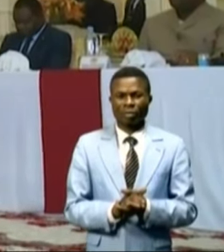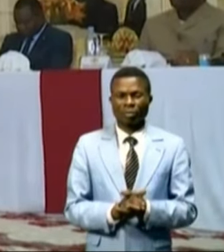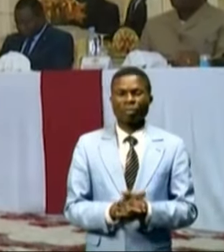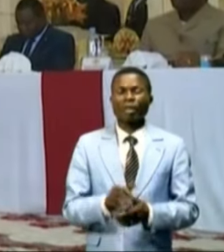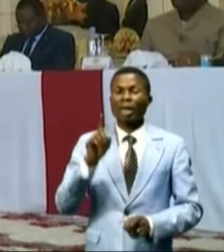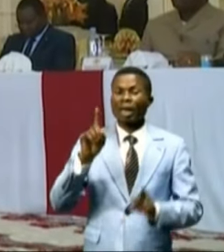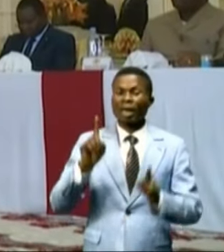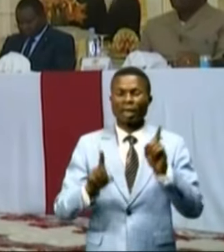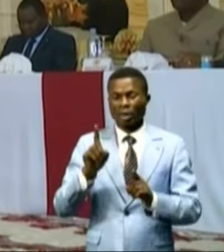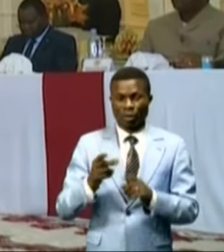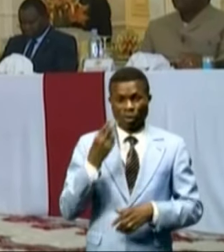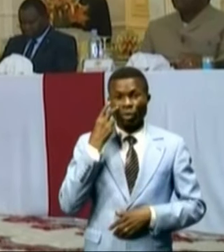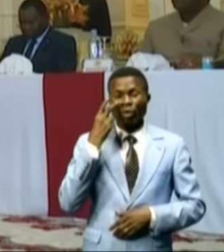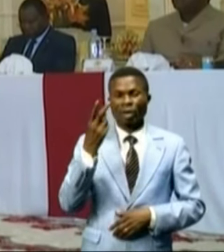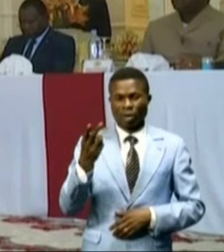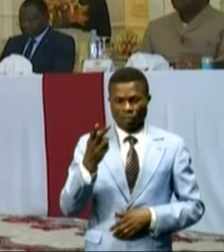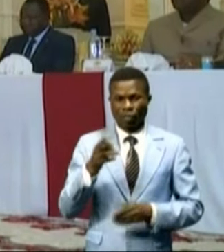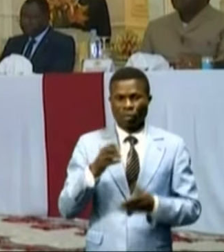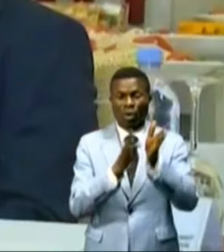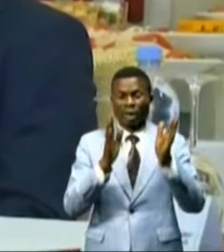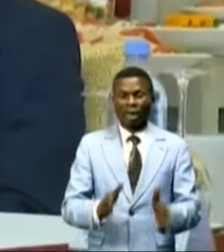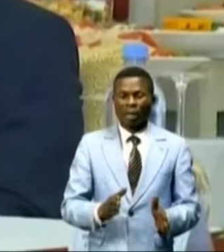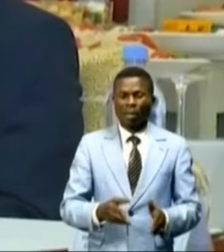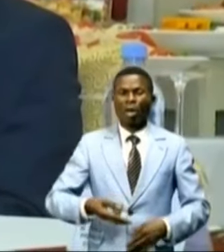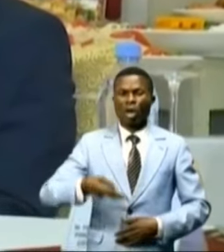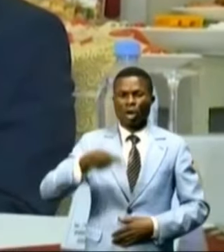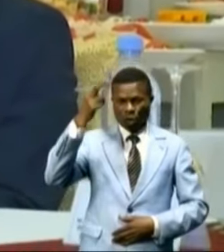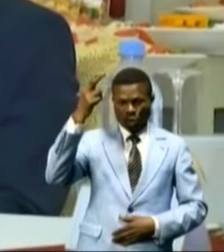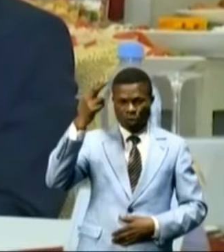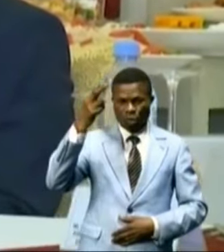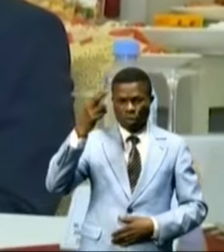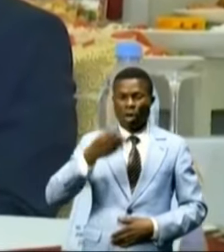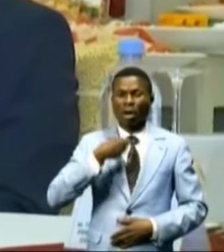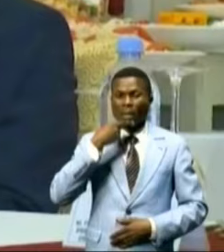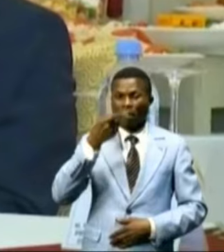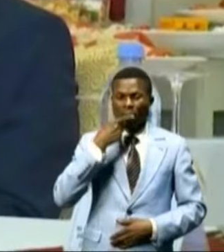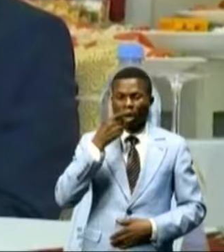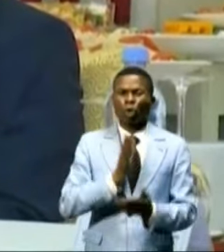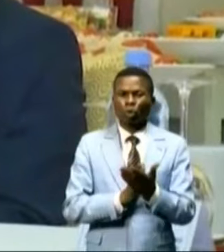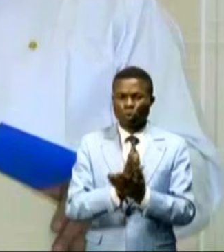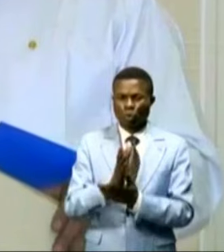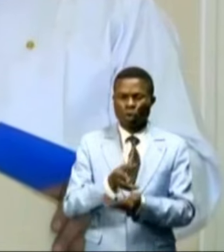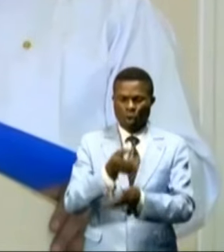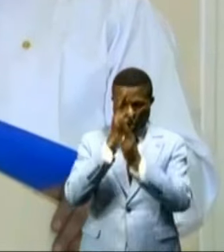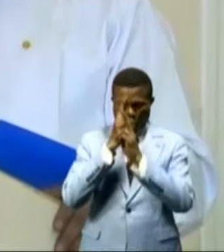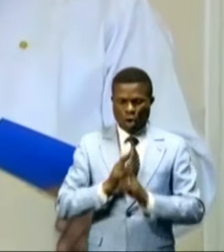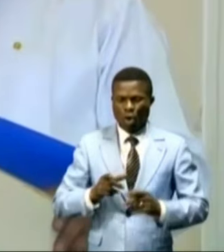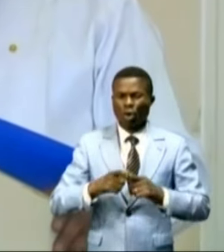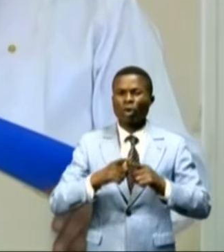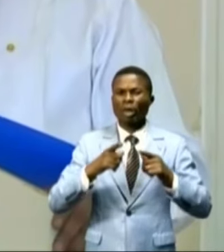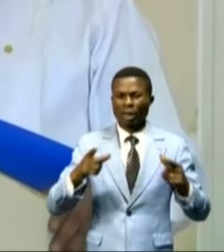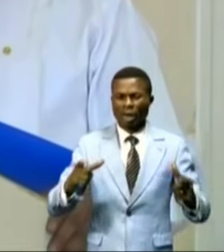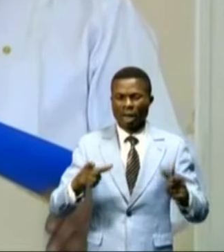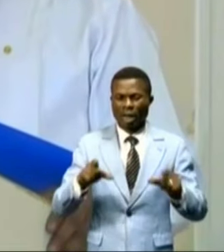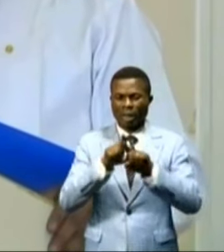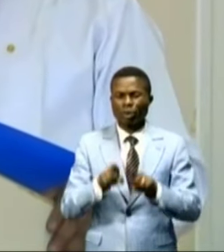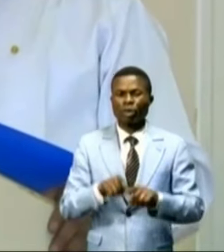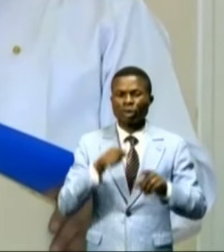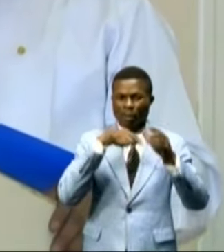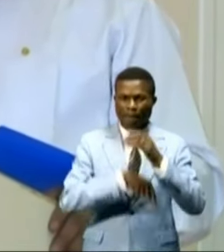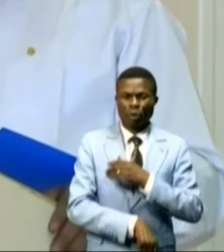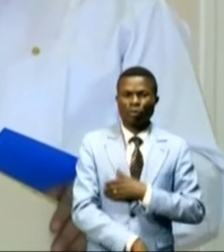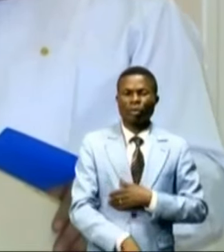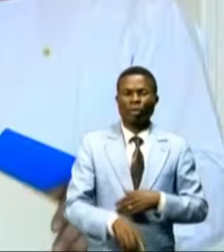de trouver des leaders imbus d'une sincérité et d'une humanité profonde.